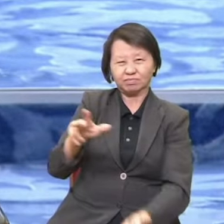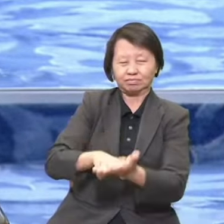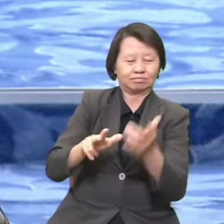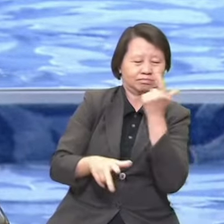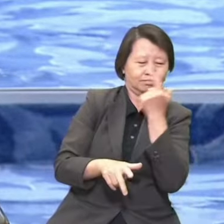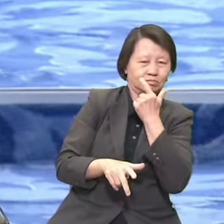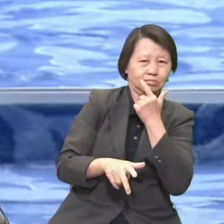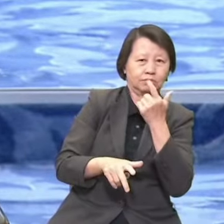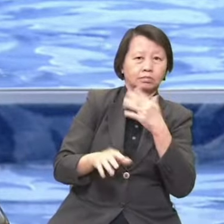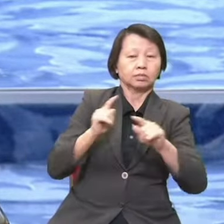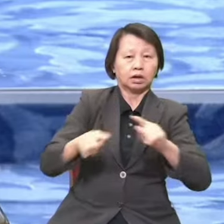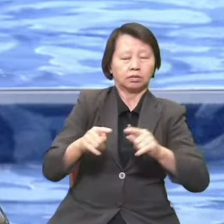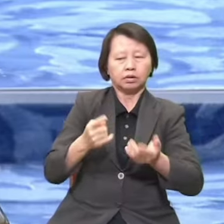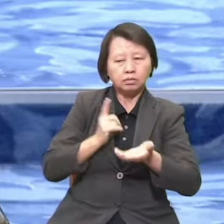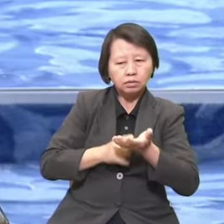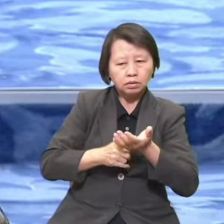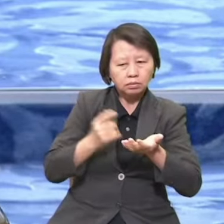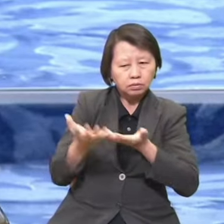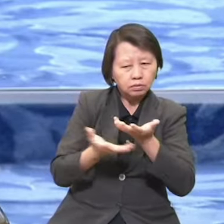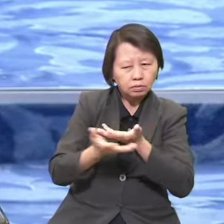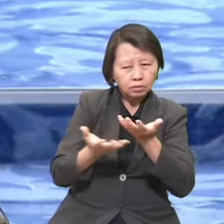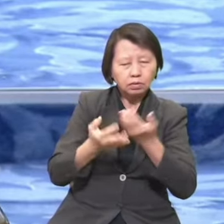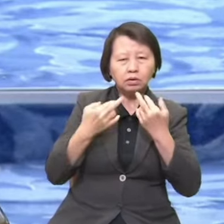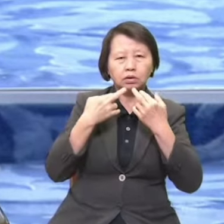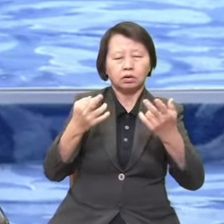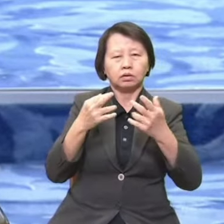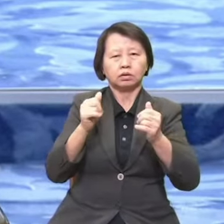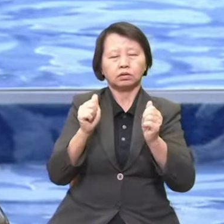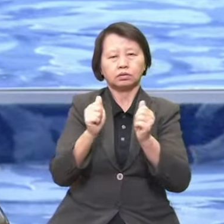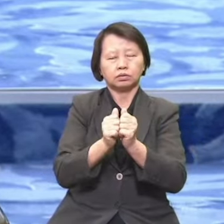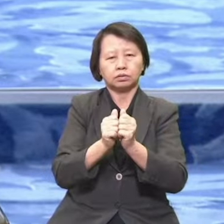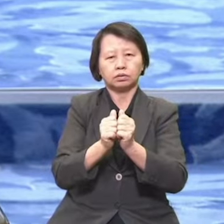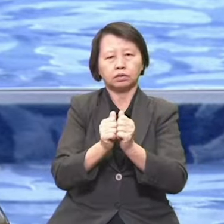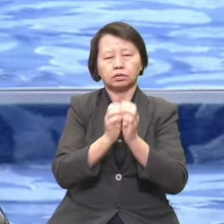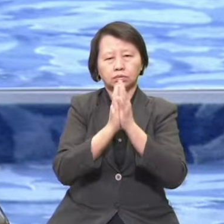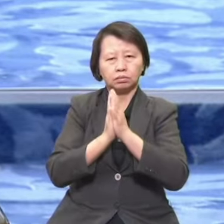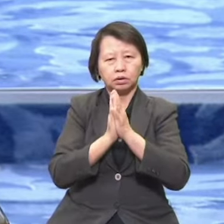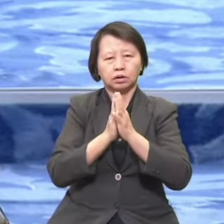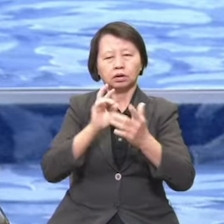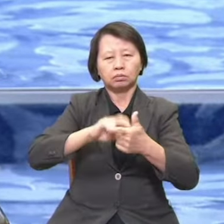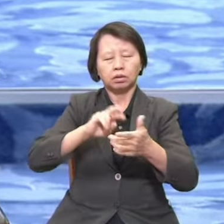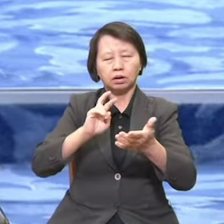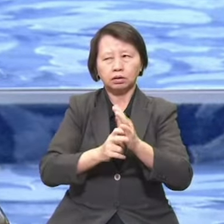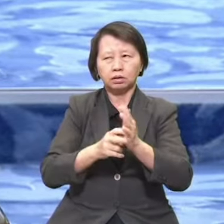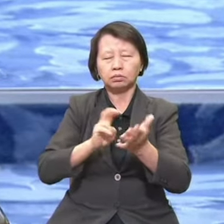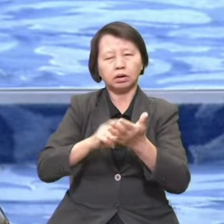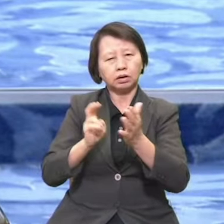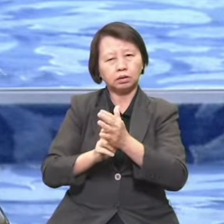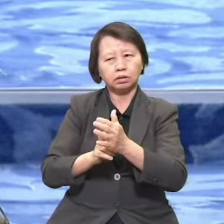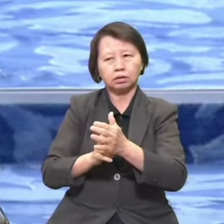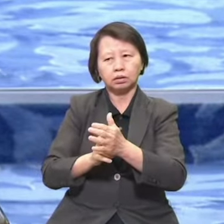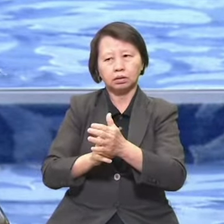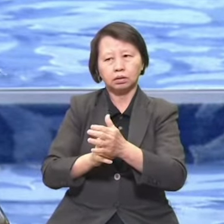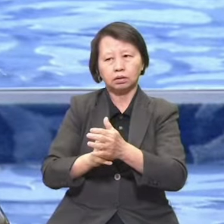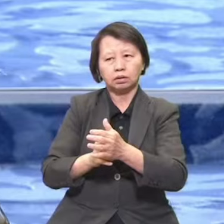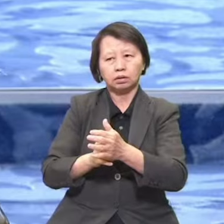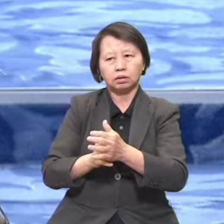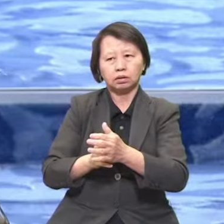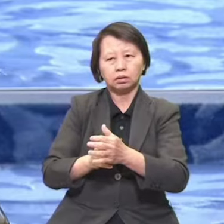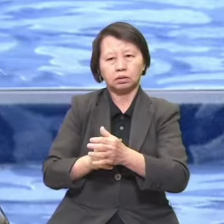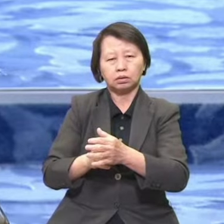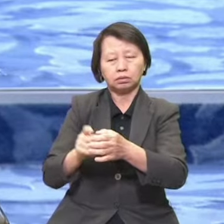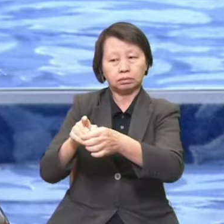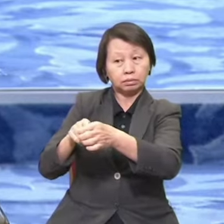Seca tidak formal dengan Myanmar dengan maksud menarik Myanmar dengan syarat-syarat yang